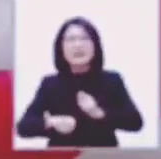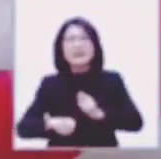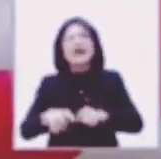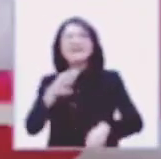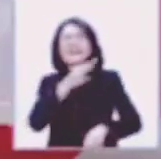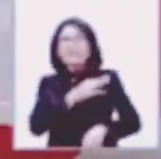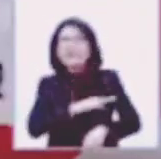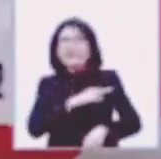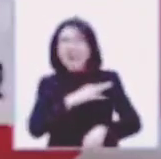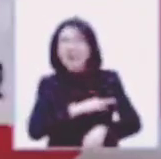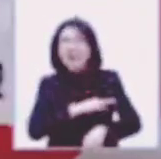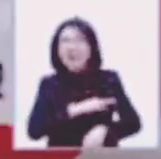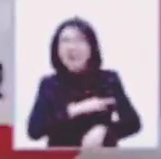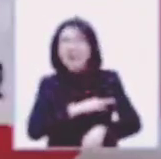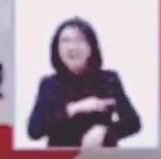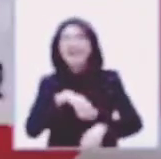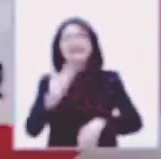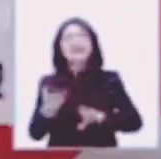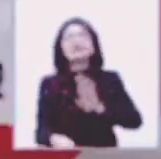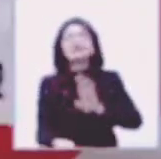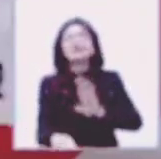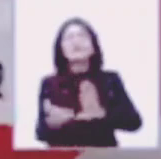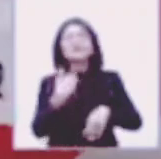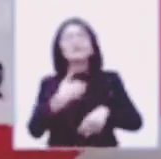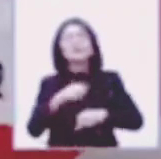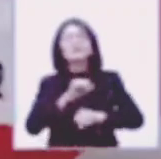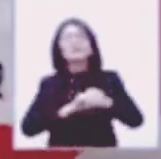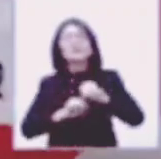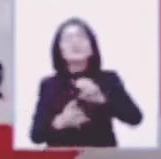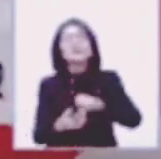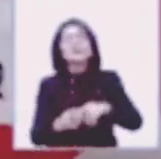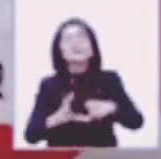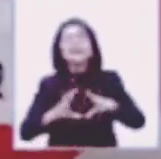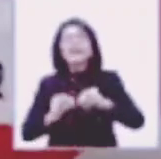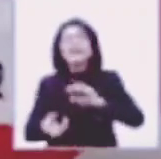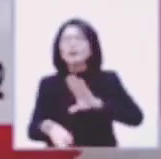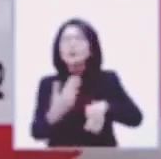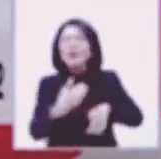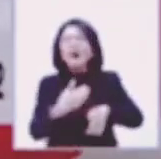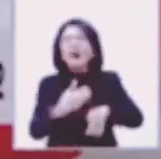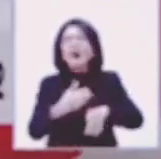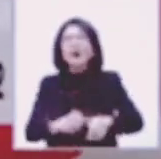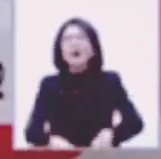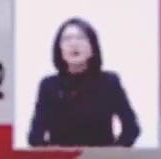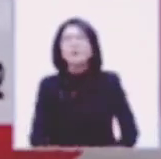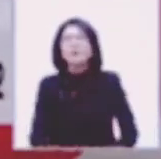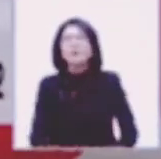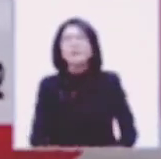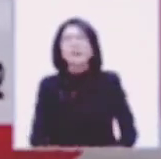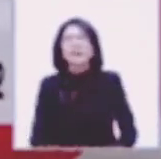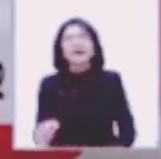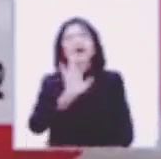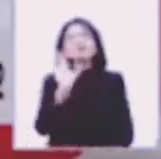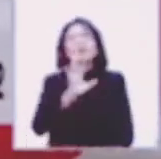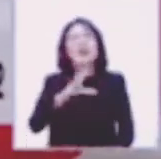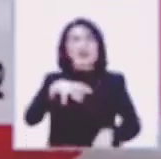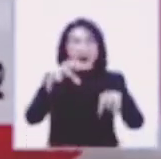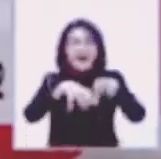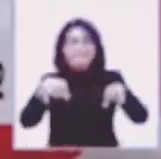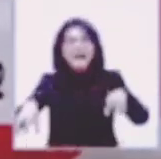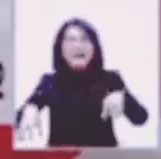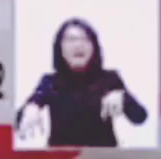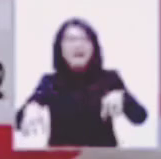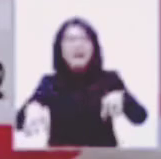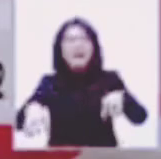kemudian dimanfaatkan, di recycle, bukan dibuat. Jadi bukan barang itu